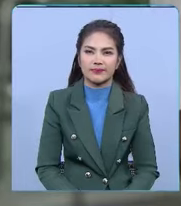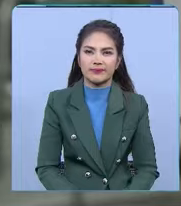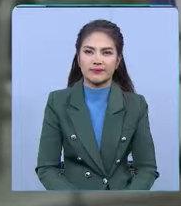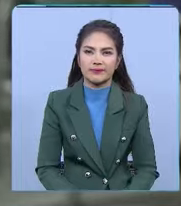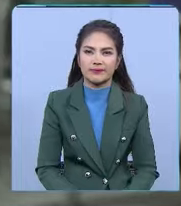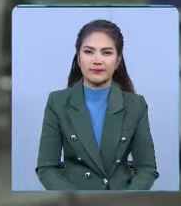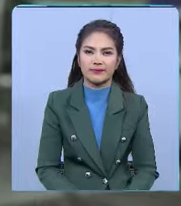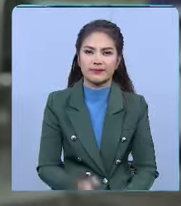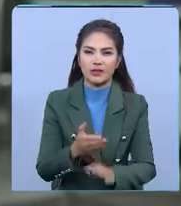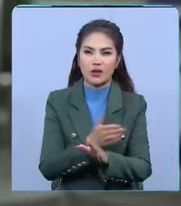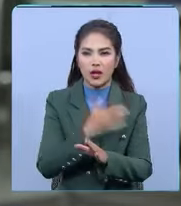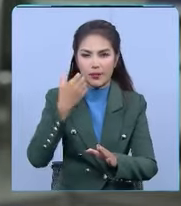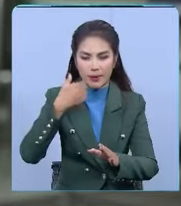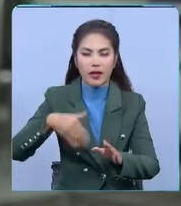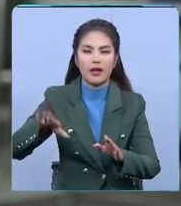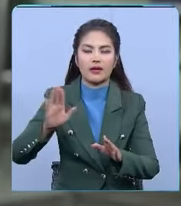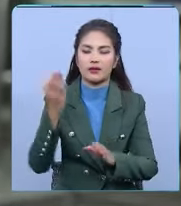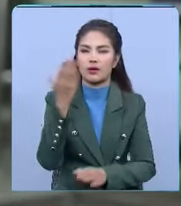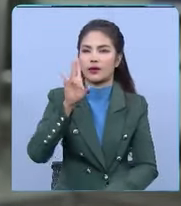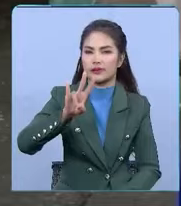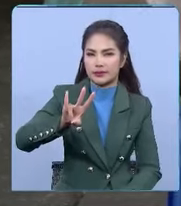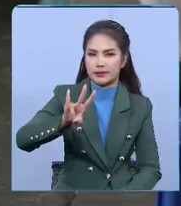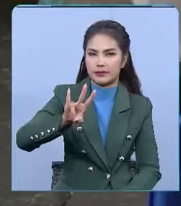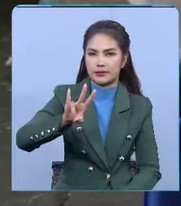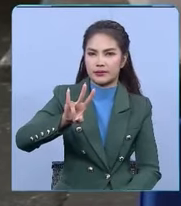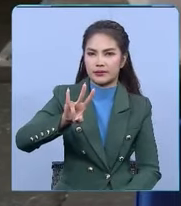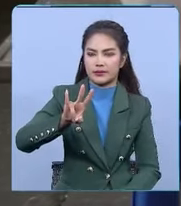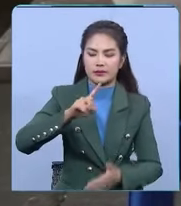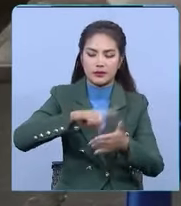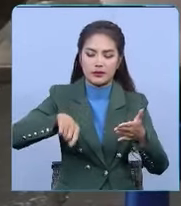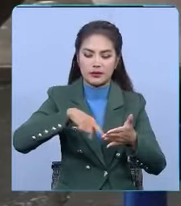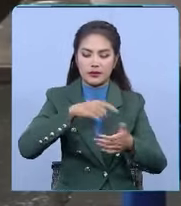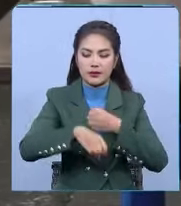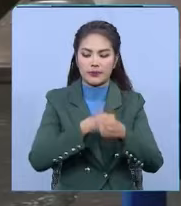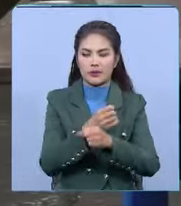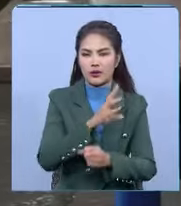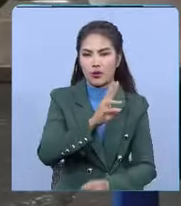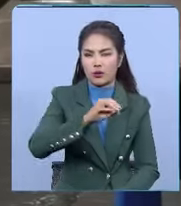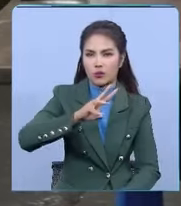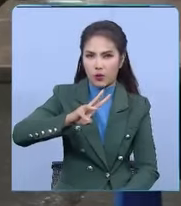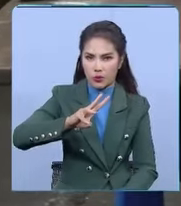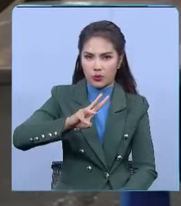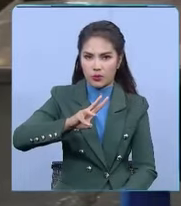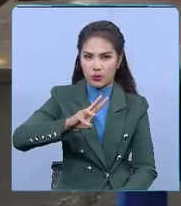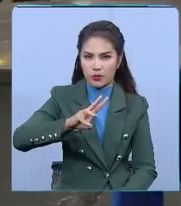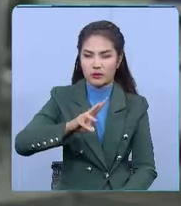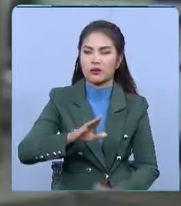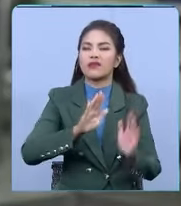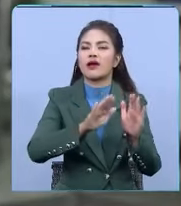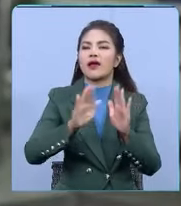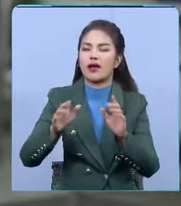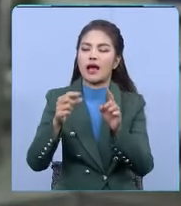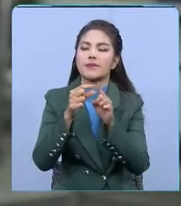ก่อนจากกันวันนี้นะครับช่องเจ็ดของเรานะครับมีแคมเปญเลือกตั้ง66วาระคนไทยนะครับผมอยากจะให้ลุงป้อมนะครับช่วยฝากว